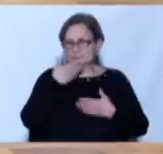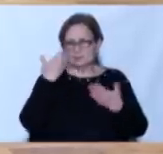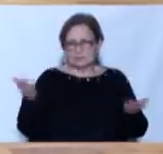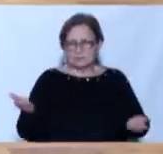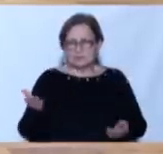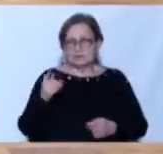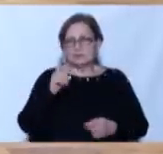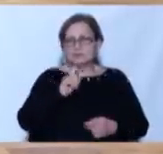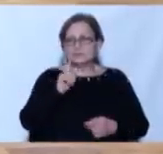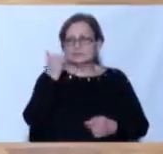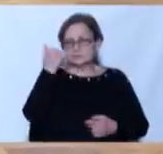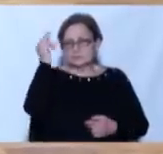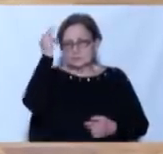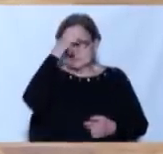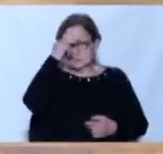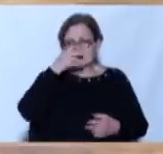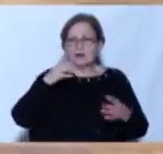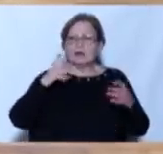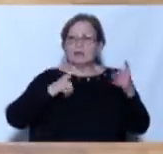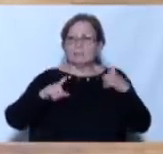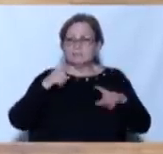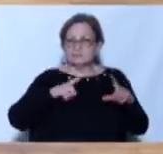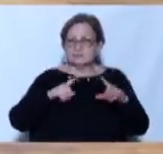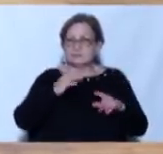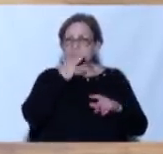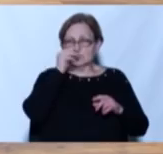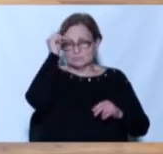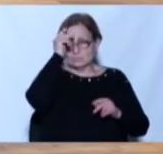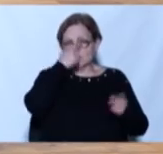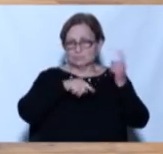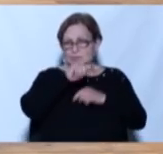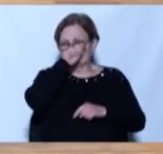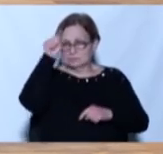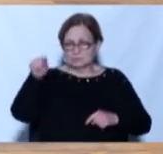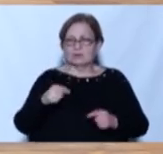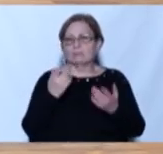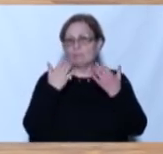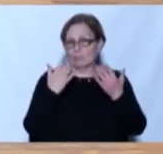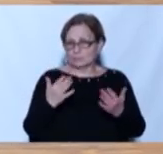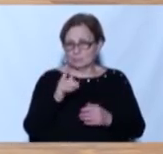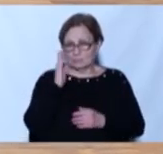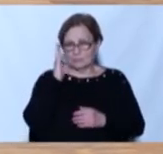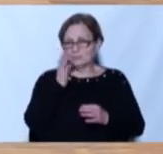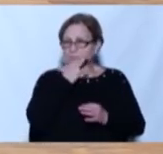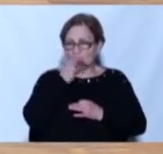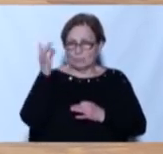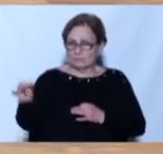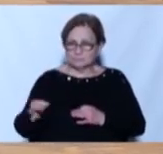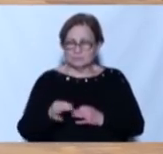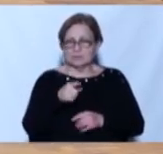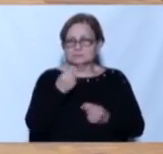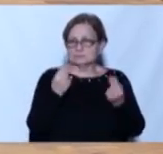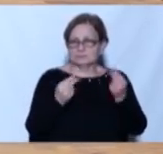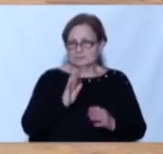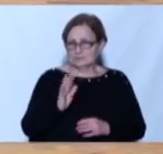იცოდეთ, რომ იმას დასაც ჩვენ ვისწავლით, თქვენი მასწავლებლები მოგთხოვენ ამას, როდესაც ეს ყველაფერი გადაივლის. და უნდა გითხრათ, რომ ეს